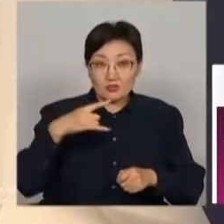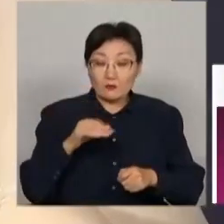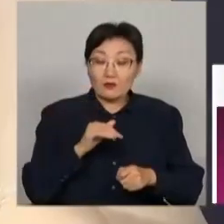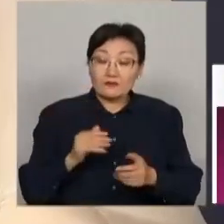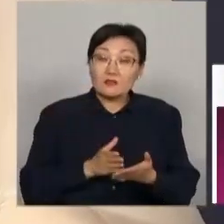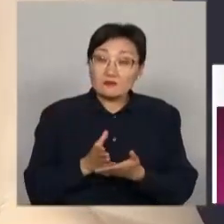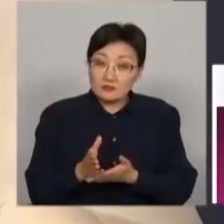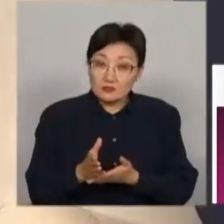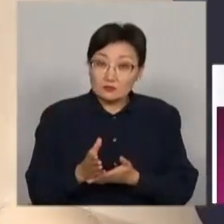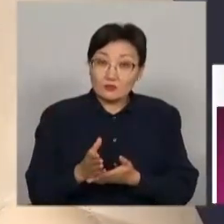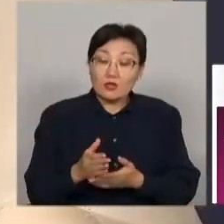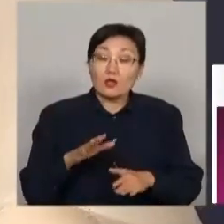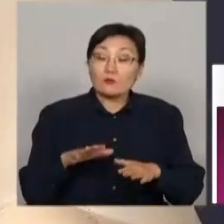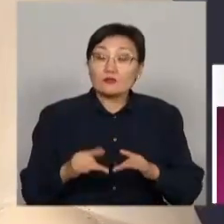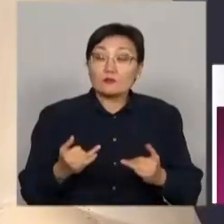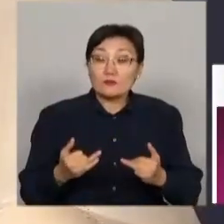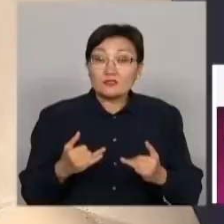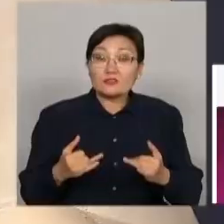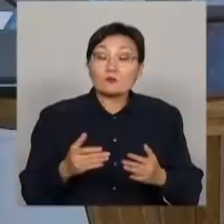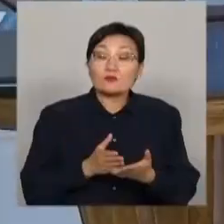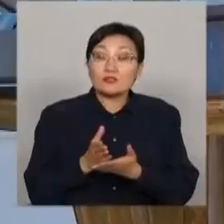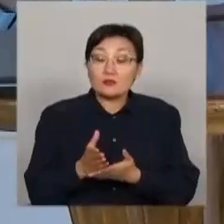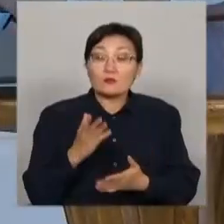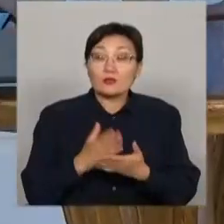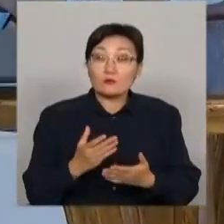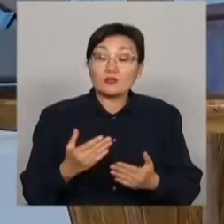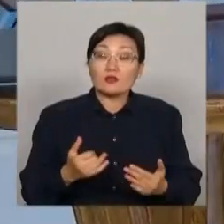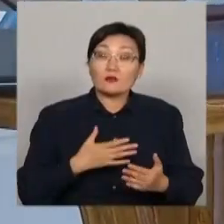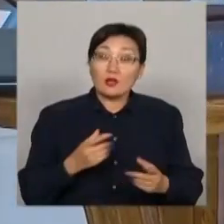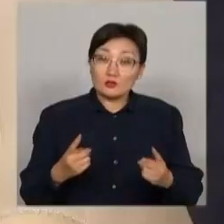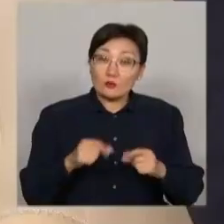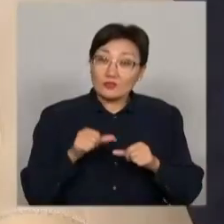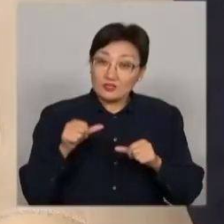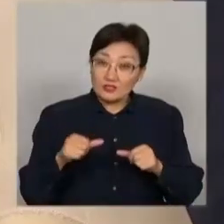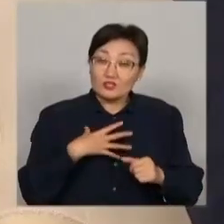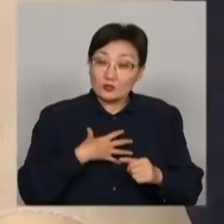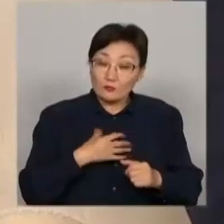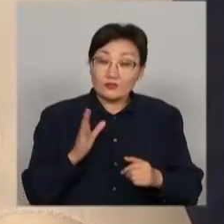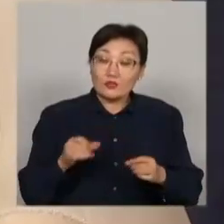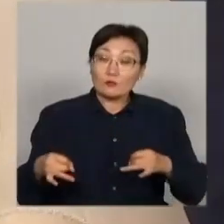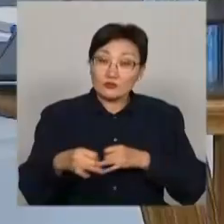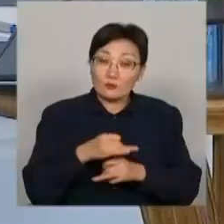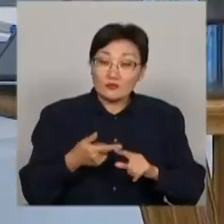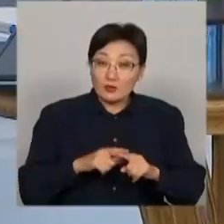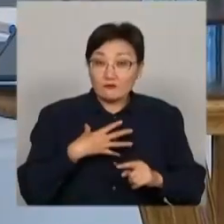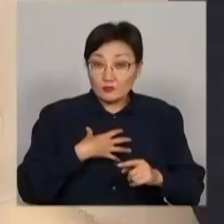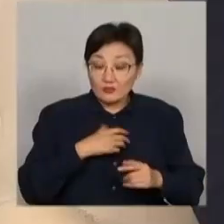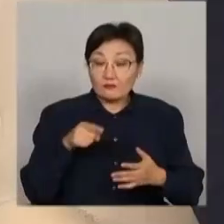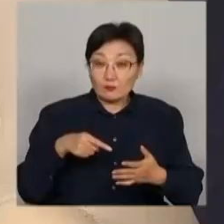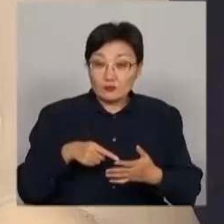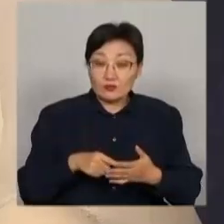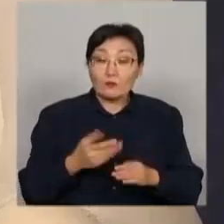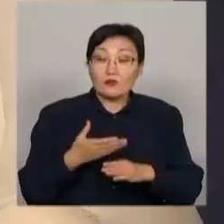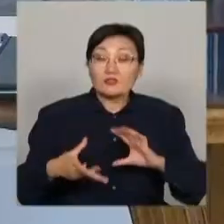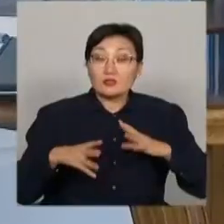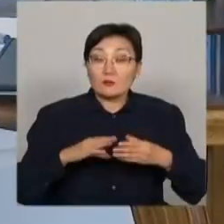официальным визитом. Несомненно, сегодняшний визит имеет для меня особое значение. Сегодня будут обсуждаться очень важные вопросы, по